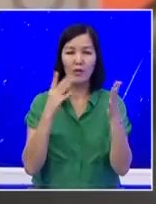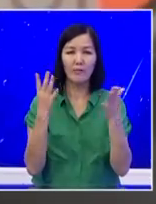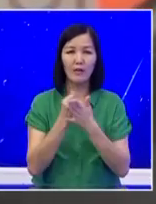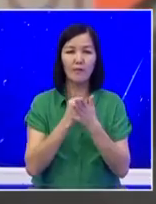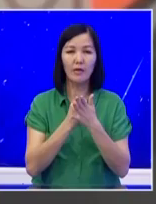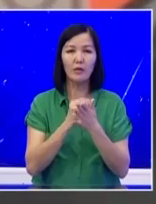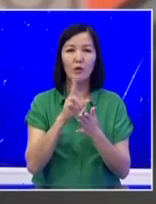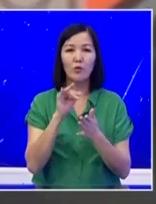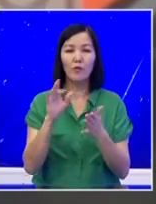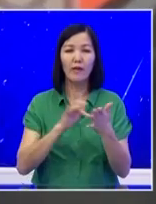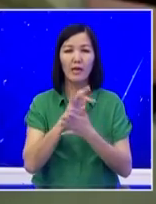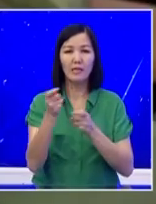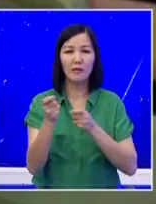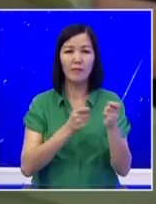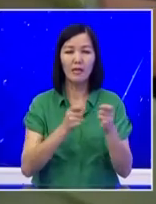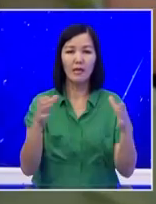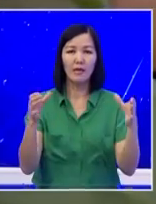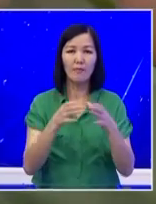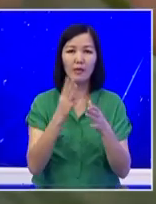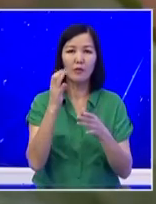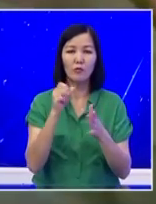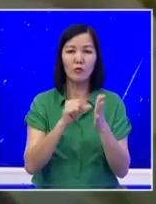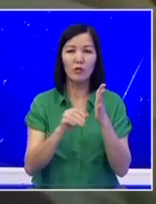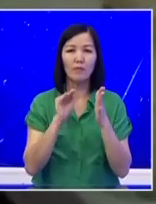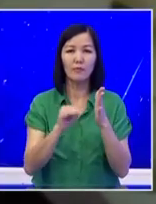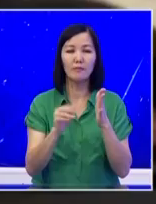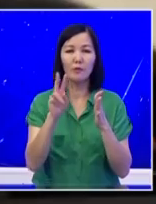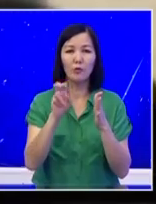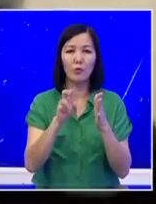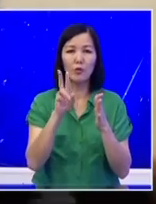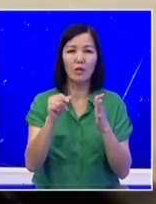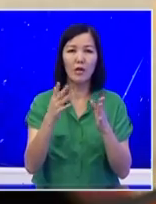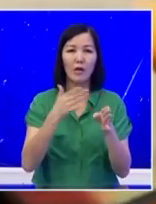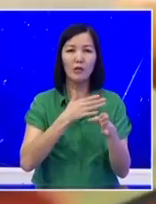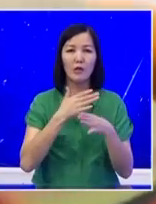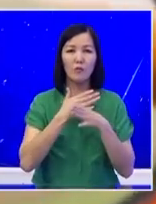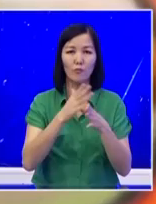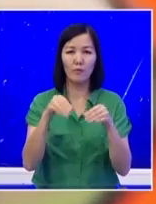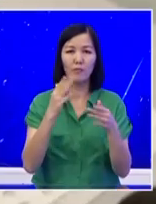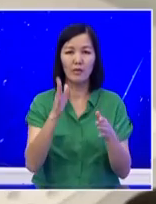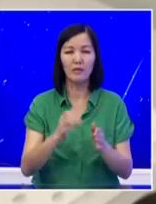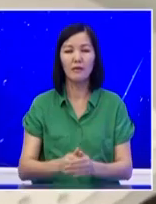Кобе қаласындағы билік өкілдері компанияға $460 000 көлемінде қаржылай көмек көрсетпек.